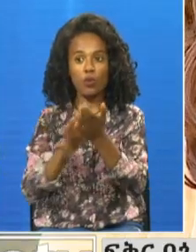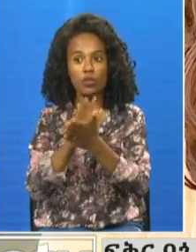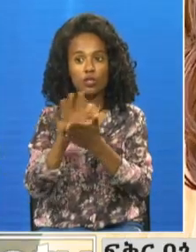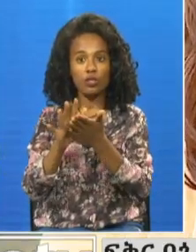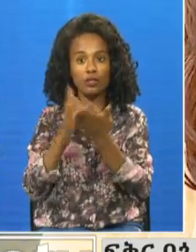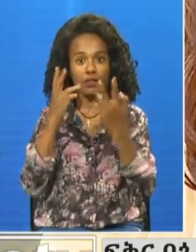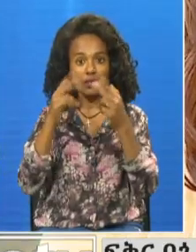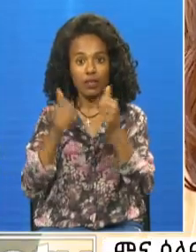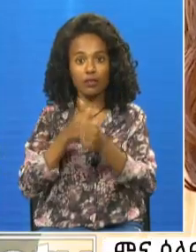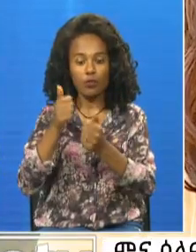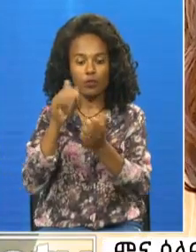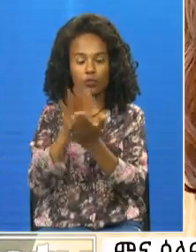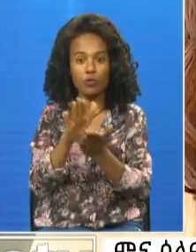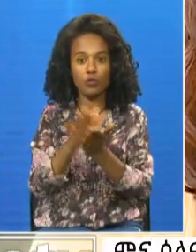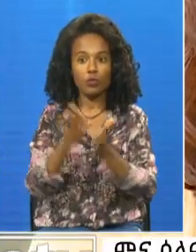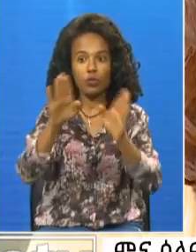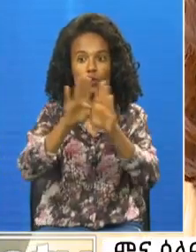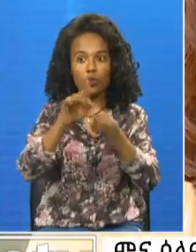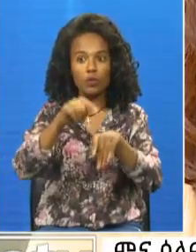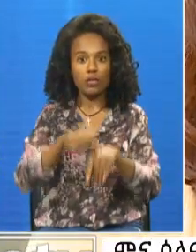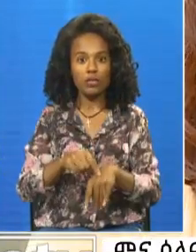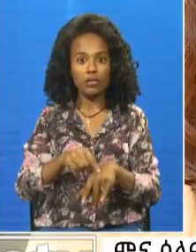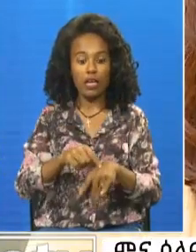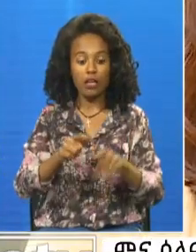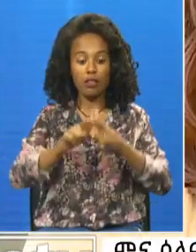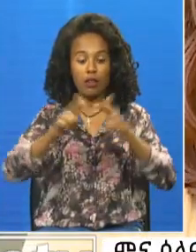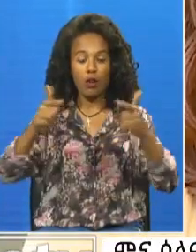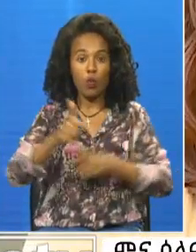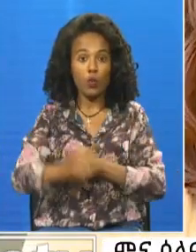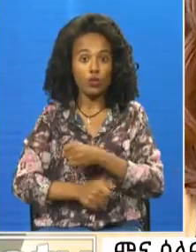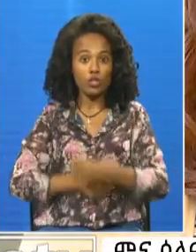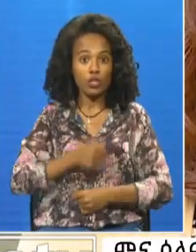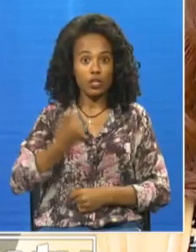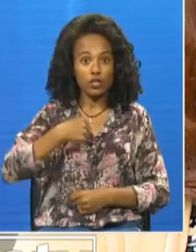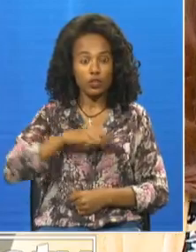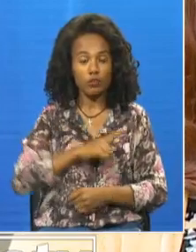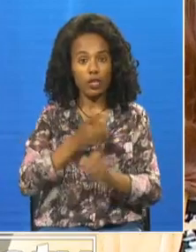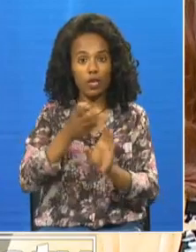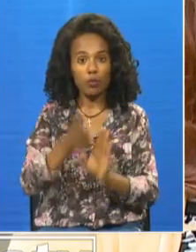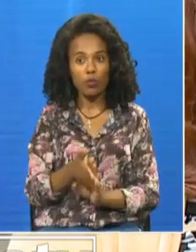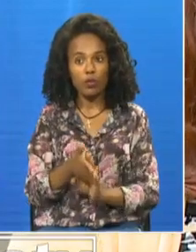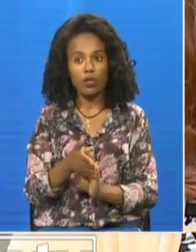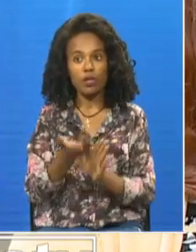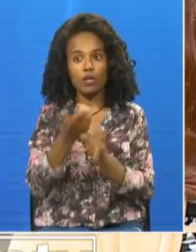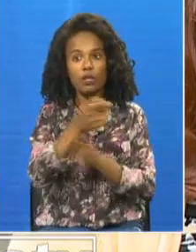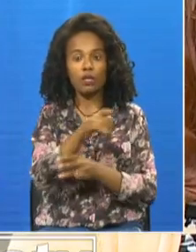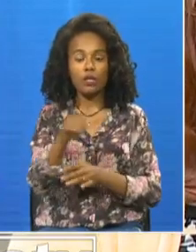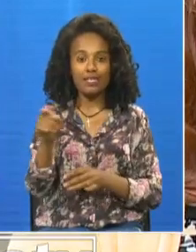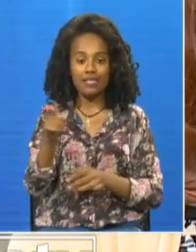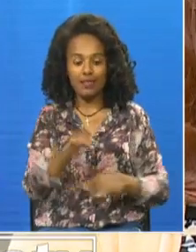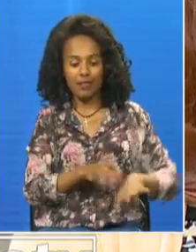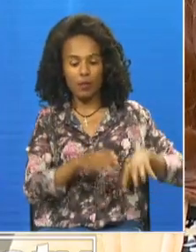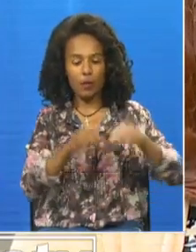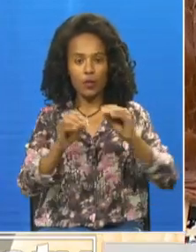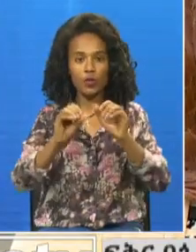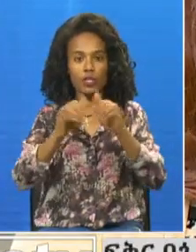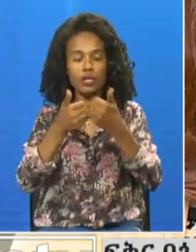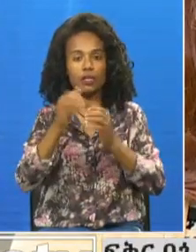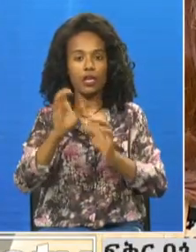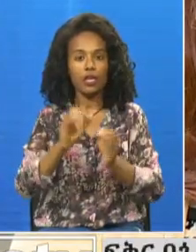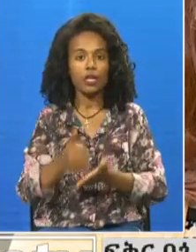አንጻር በተለይ በከፋ ድህነት ውስጥ ያሉ ቤተሰቦች ተማሪ ልጆችን በመደገፍ በኩል ሁሉም መሳተፍ እንዳለበትም